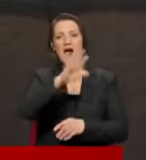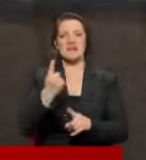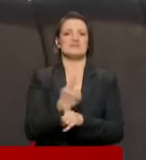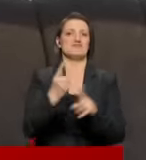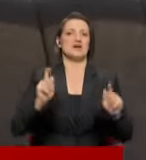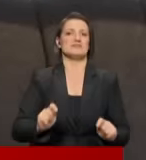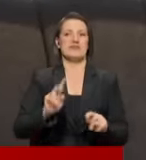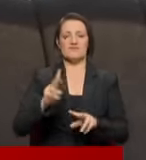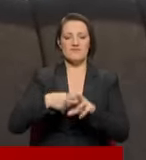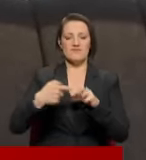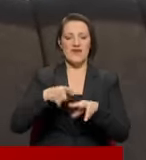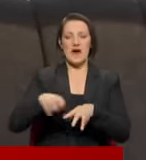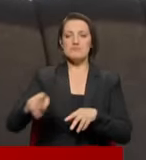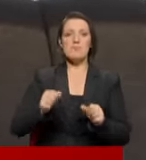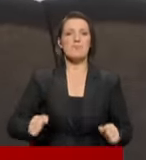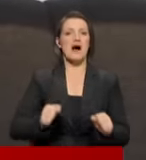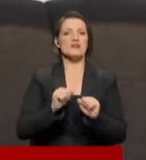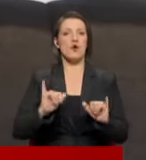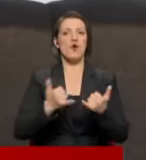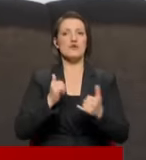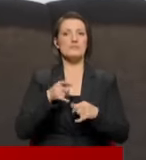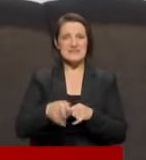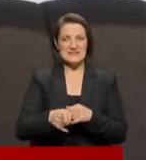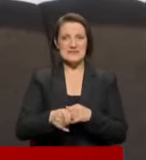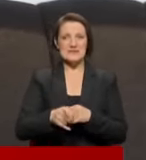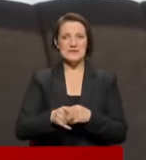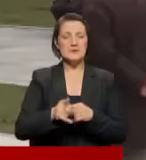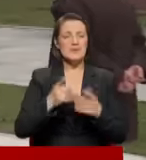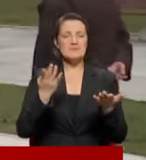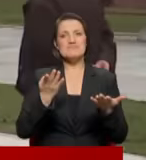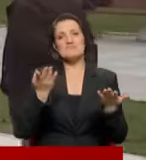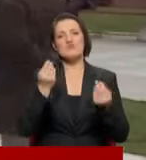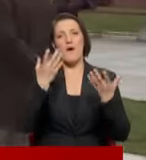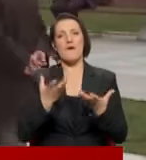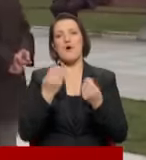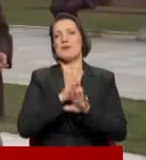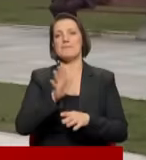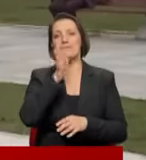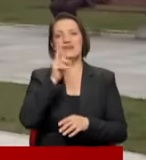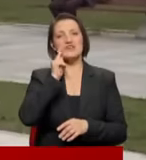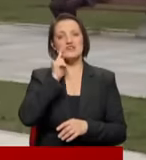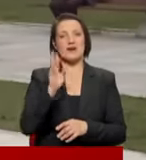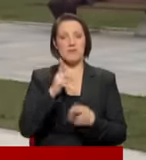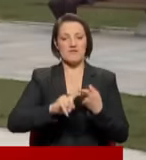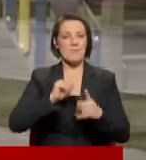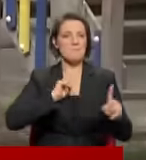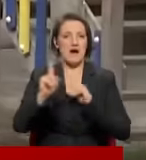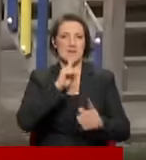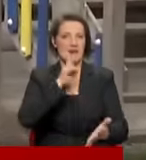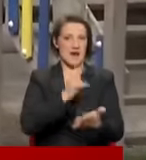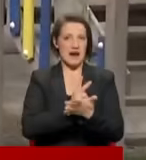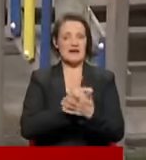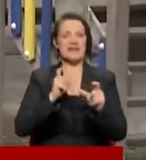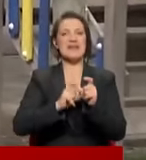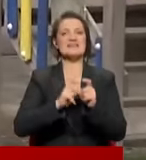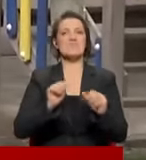şey yapsın. Vera'nın bu parkta oynamasının bedelinin bu kadar ağır olmaması lazım. Yıllar içinde bilirkişi raporları ve mahkeme kararları da